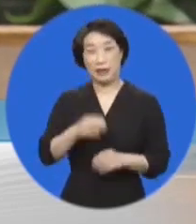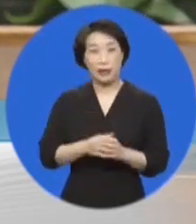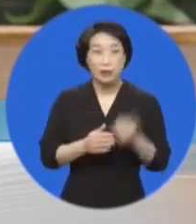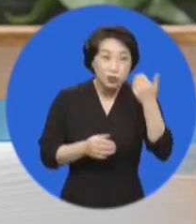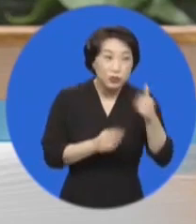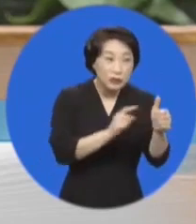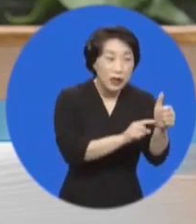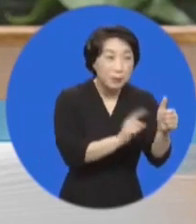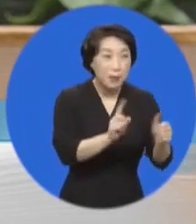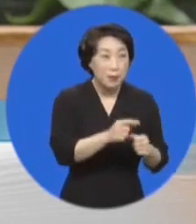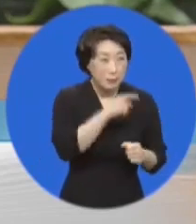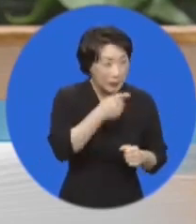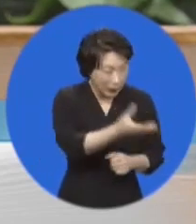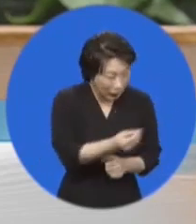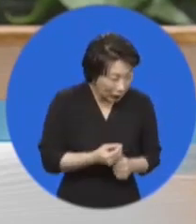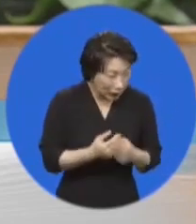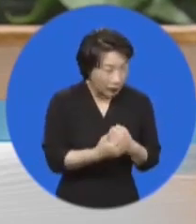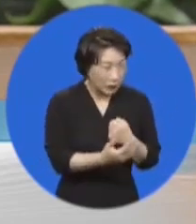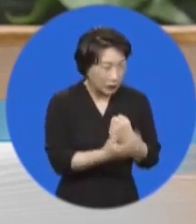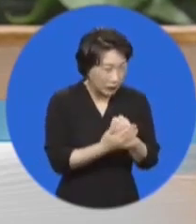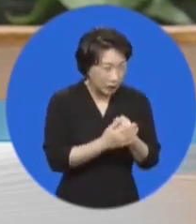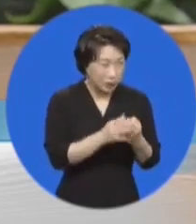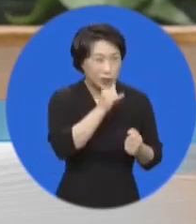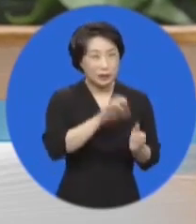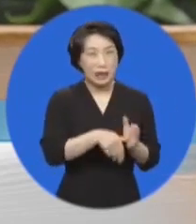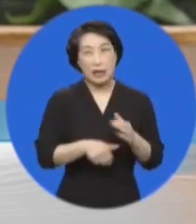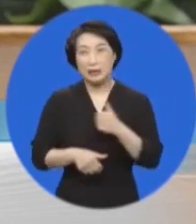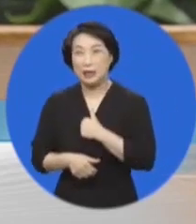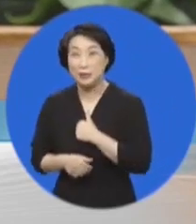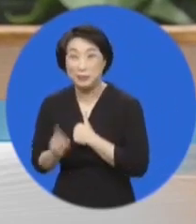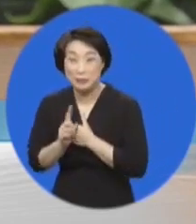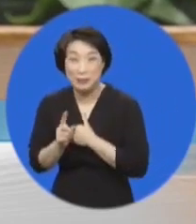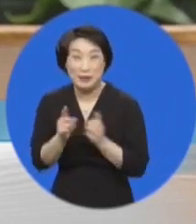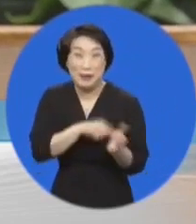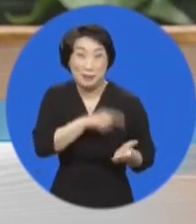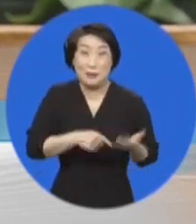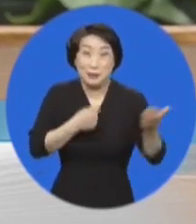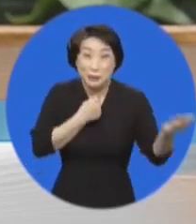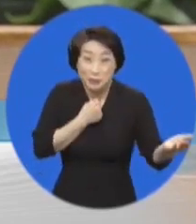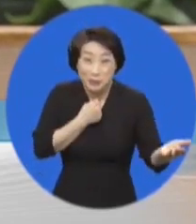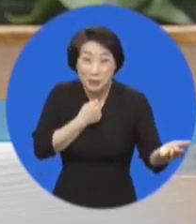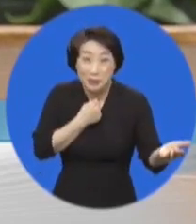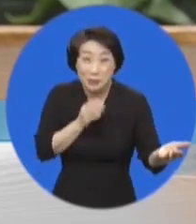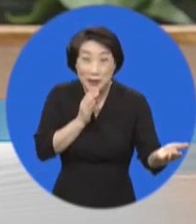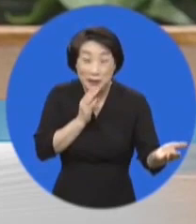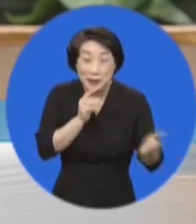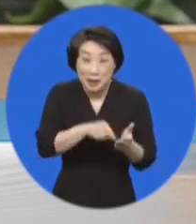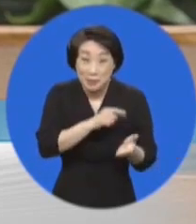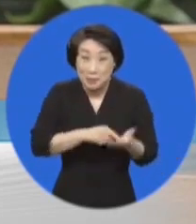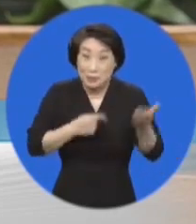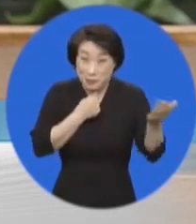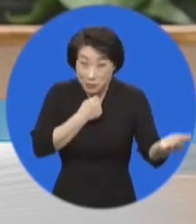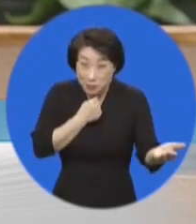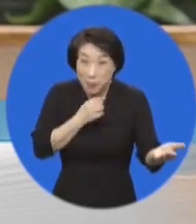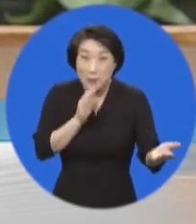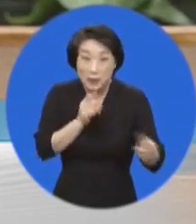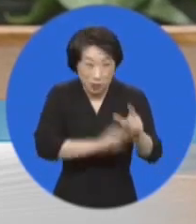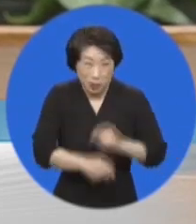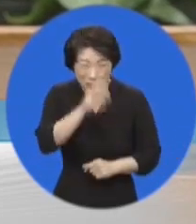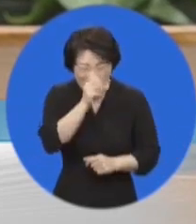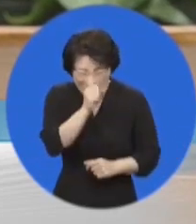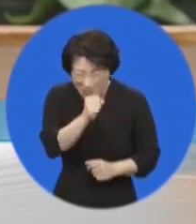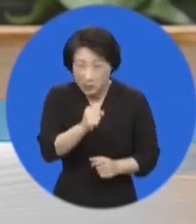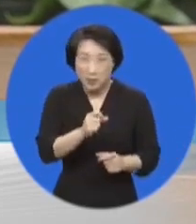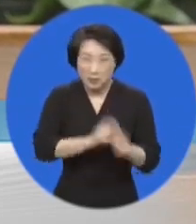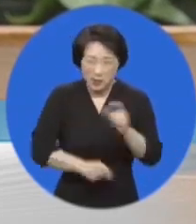지거나 은혜를 입으면 내 자존심상 갚아야 돼. 절대 갚아야 됩니다. 더 좋은